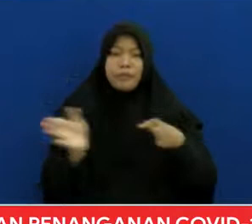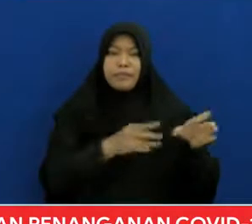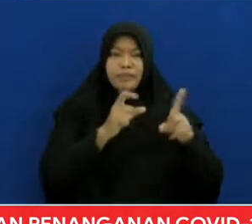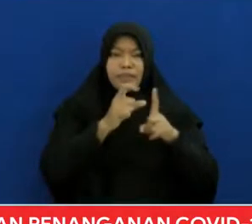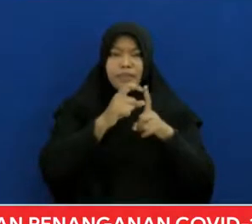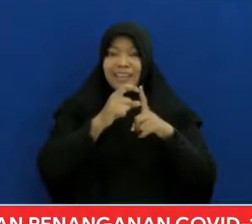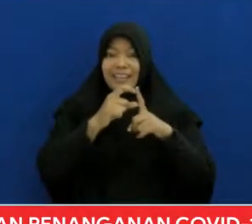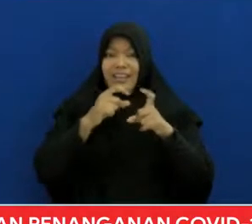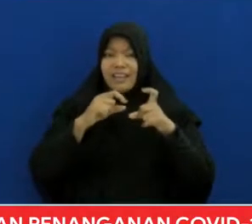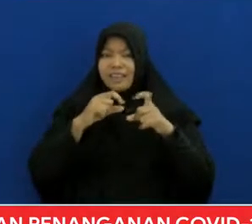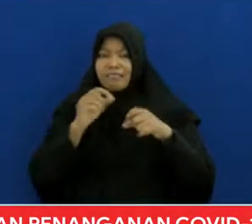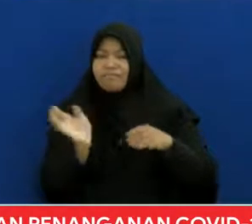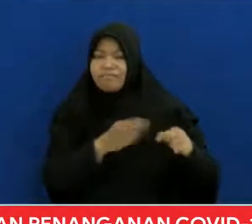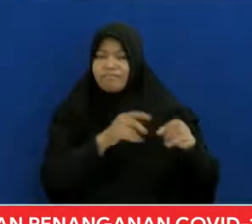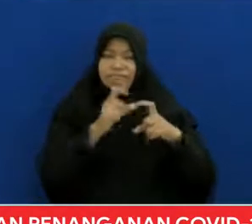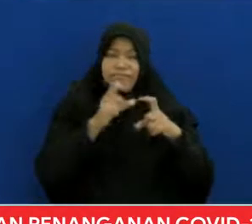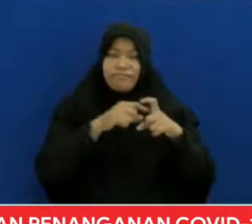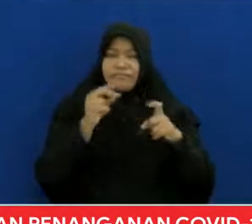orang.